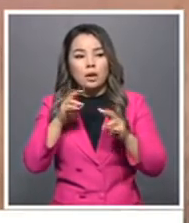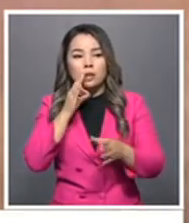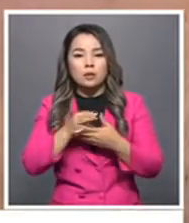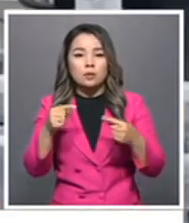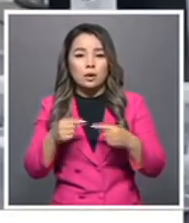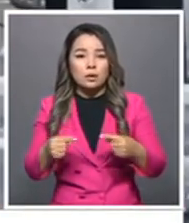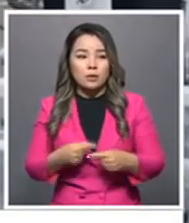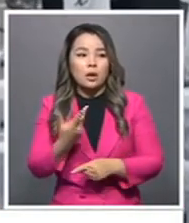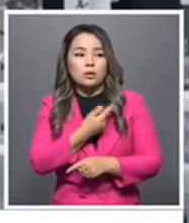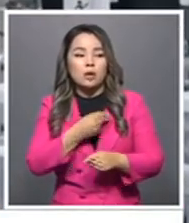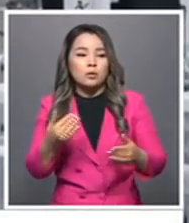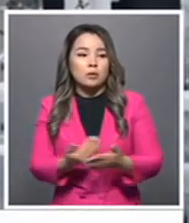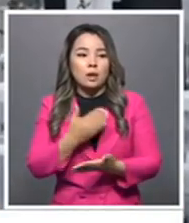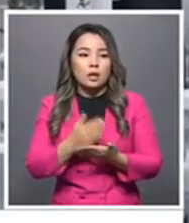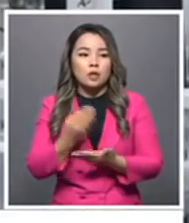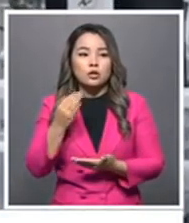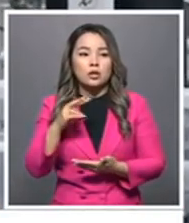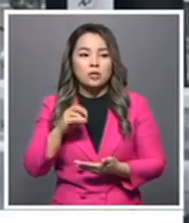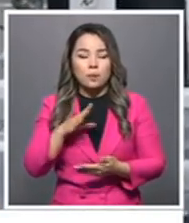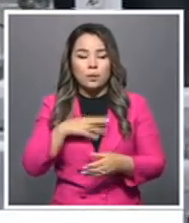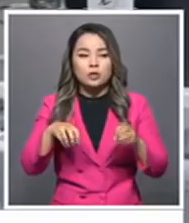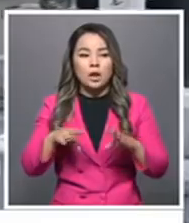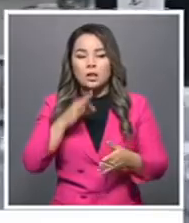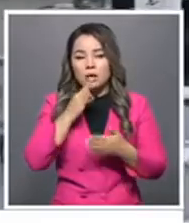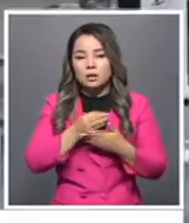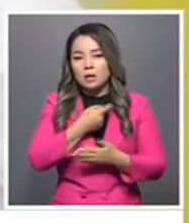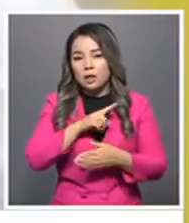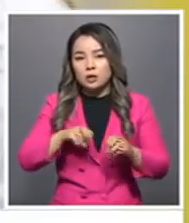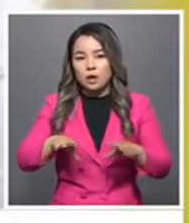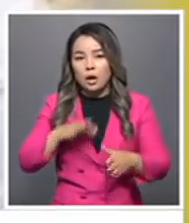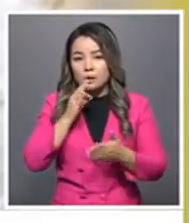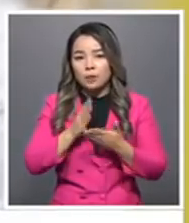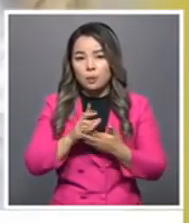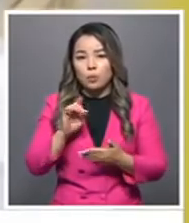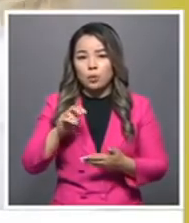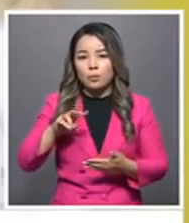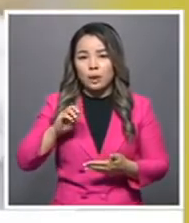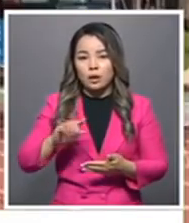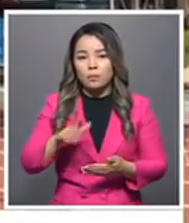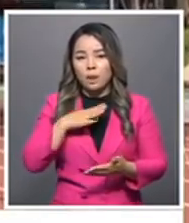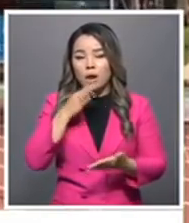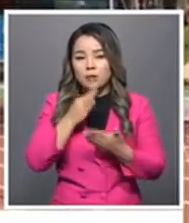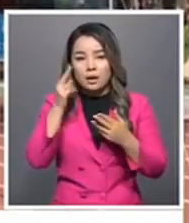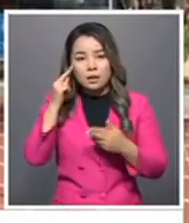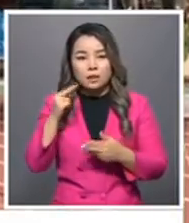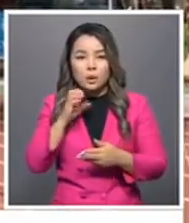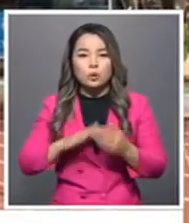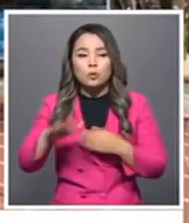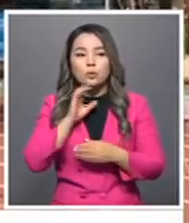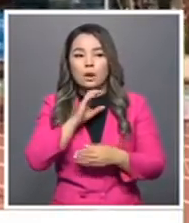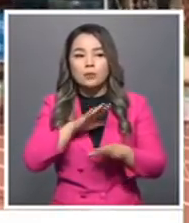мәлімдегендей, жаңа екпе шілдеде клиникалық сынақтың шешуші кезеңінен өтеді. Ал Блумбергтің мәліметінше Қытайдың сол шығыс